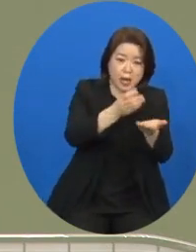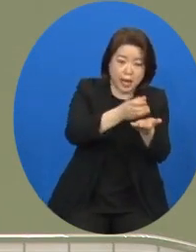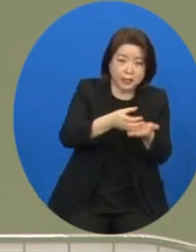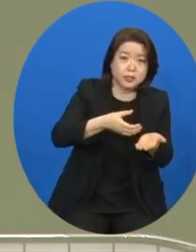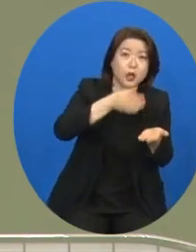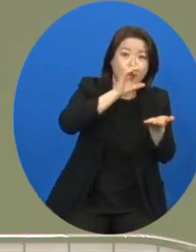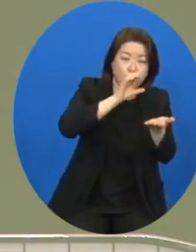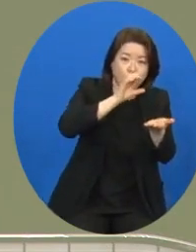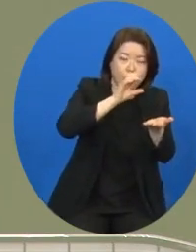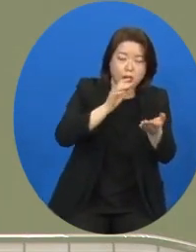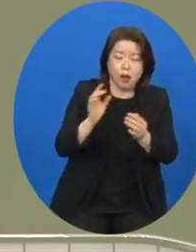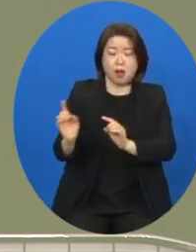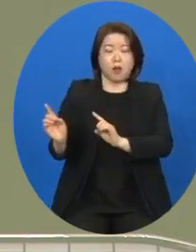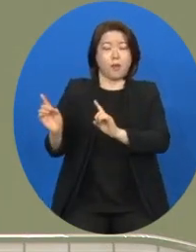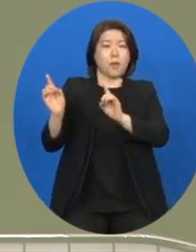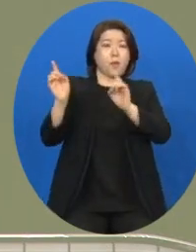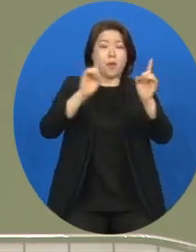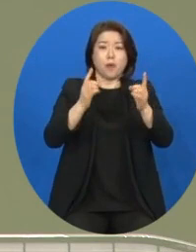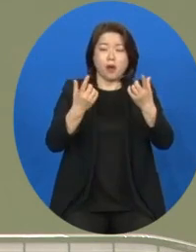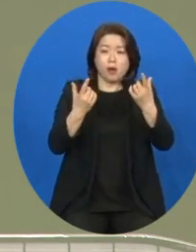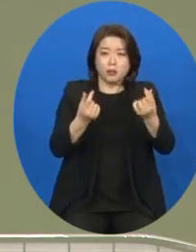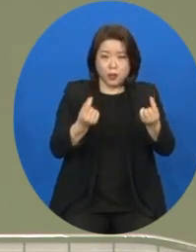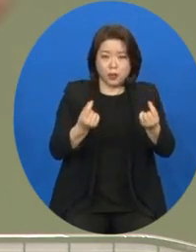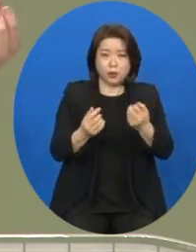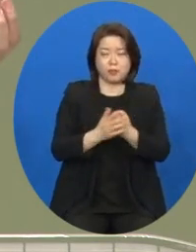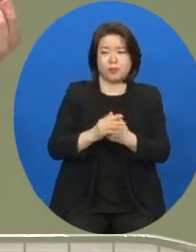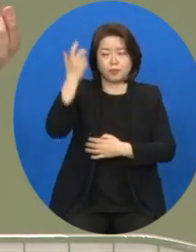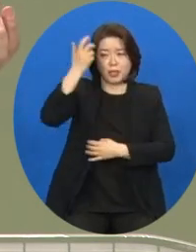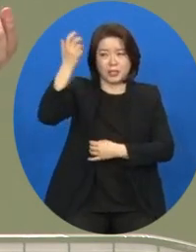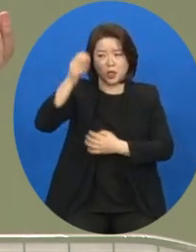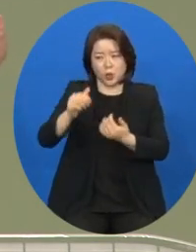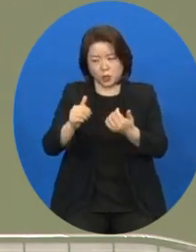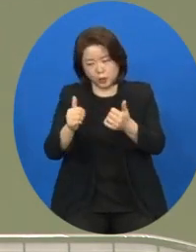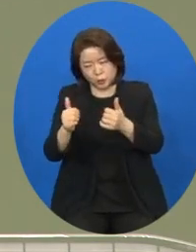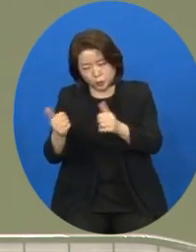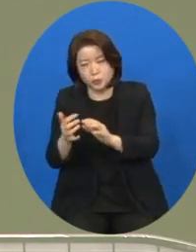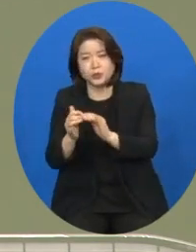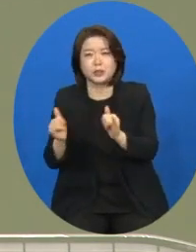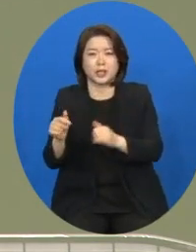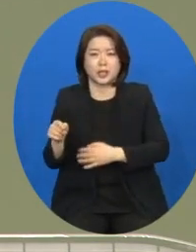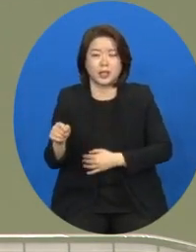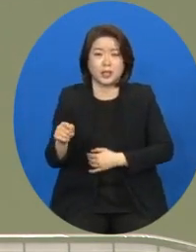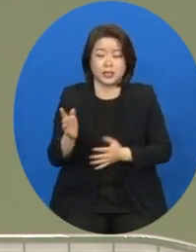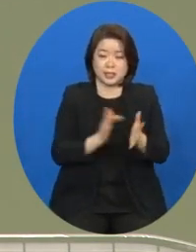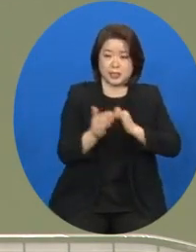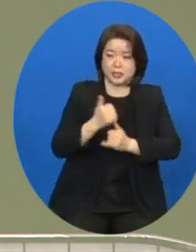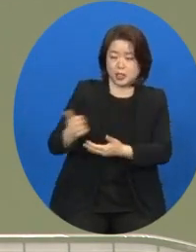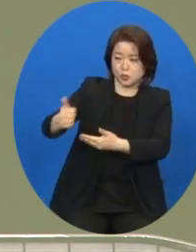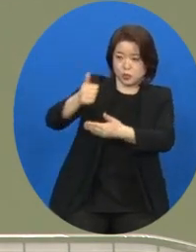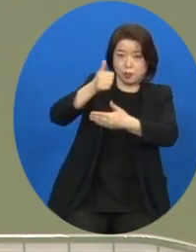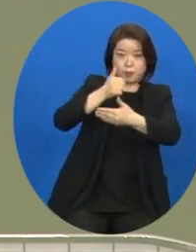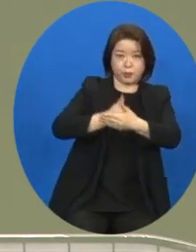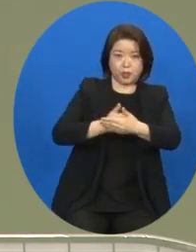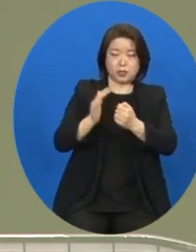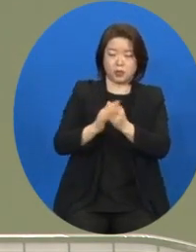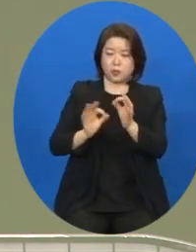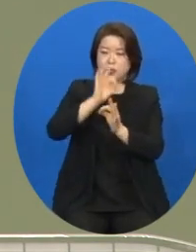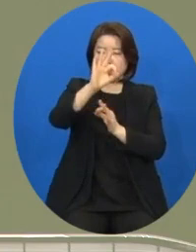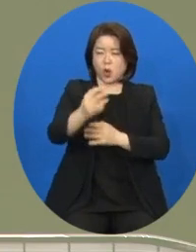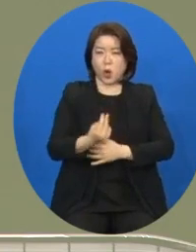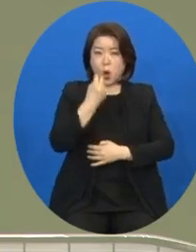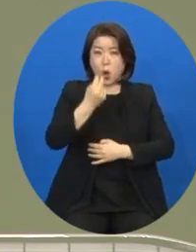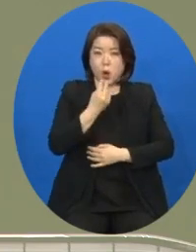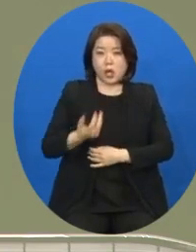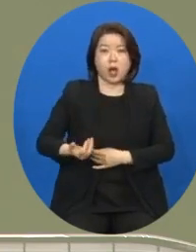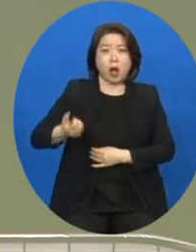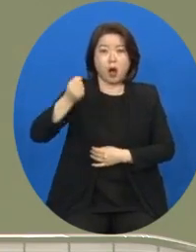마시고 살아나듯이 영혼이 죽은 자가 예수님을 영접하고 영생을 얻게 되는